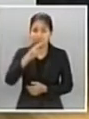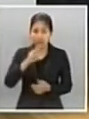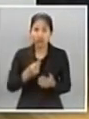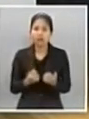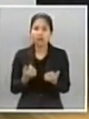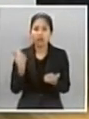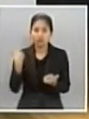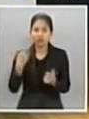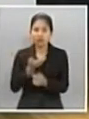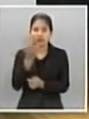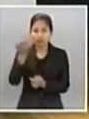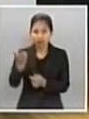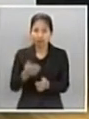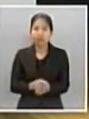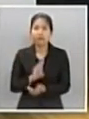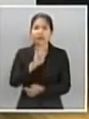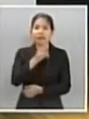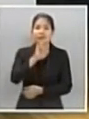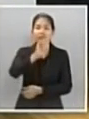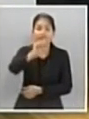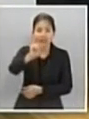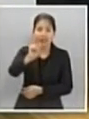399,332 คนภาคกลางและภาคตะวันออกอยู่ที่